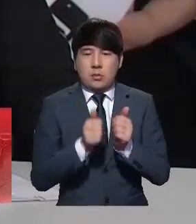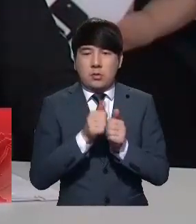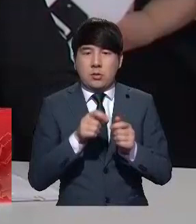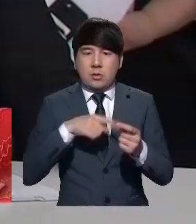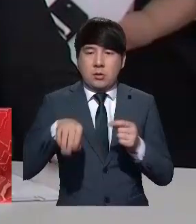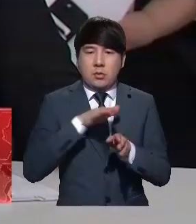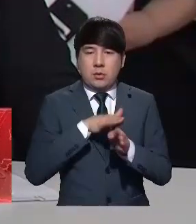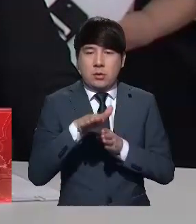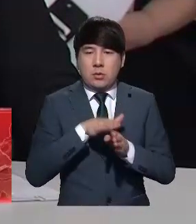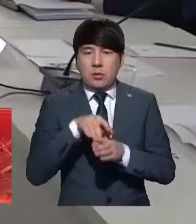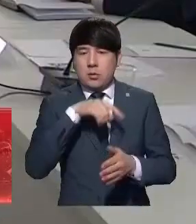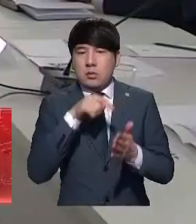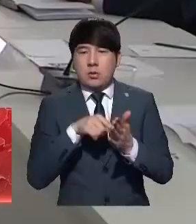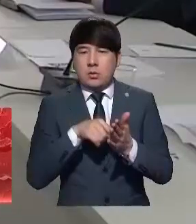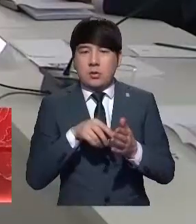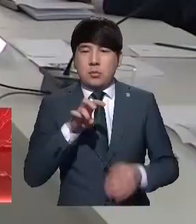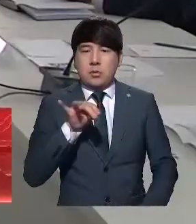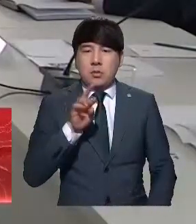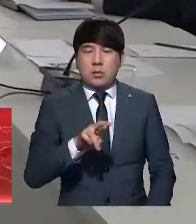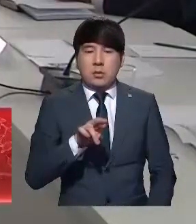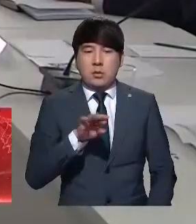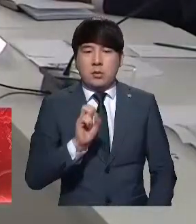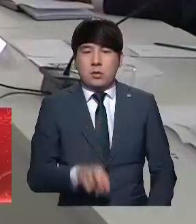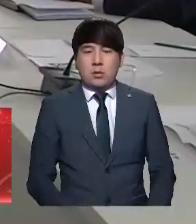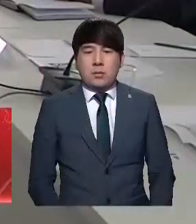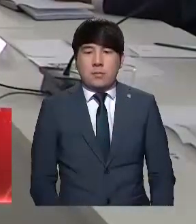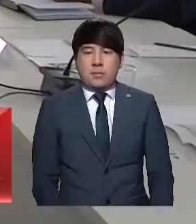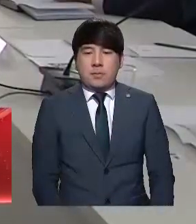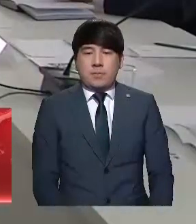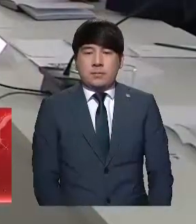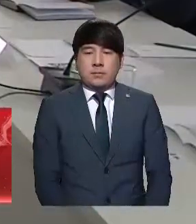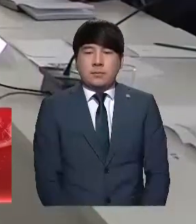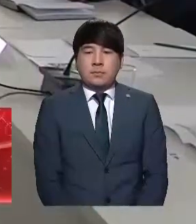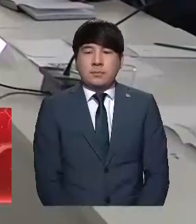решению актуальных вопросов медиасферы. Дана Ермак, Нуржан Махмутов, Астана, Таймс.